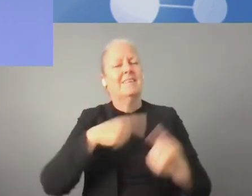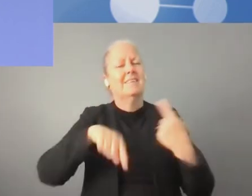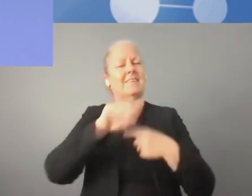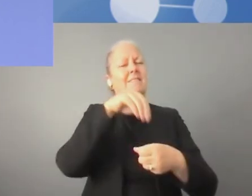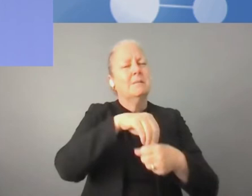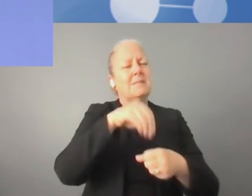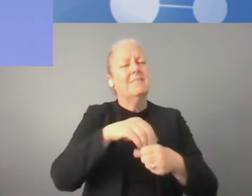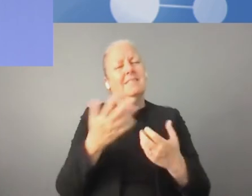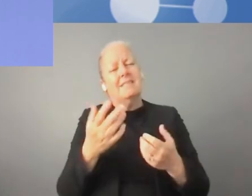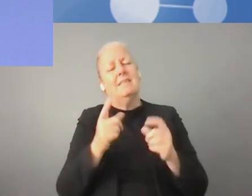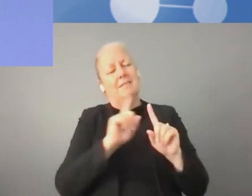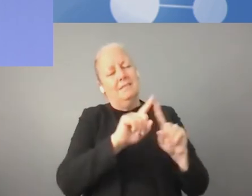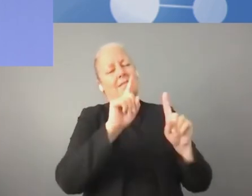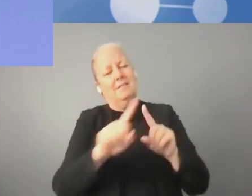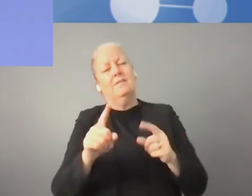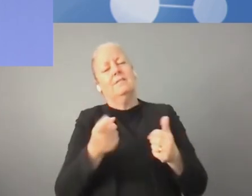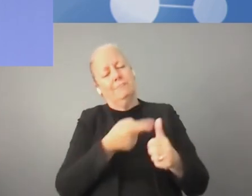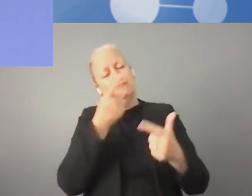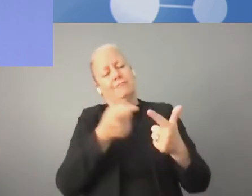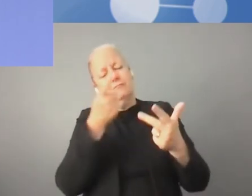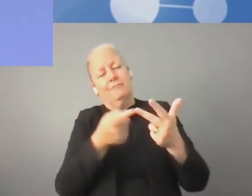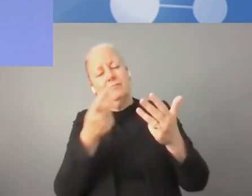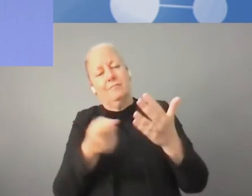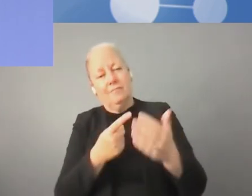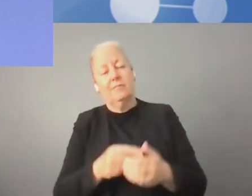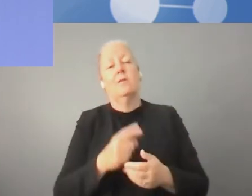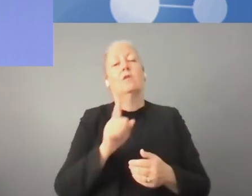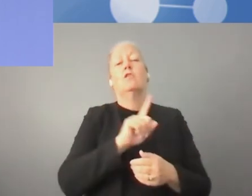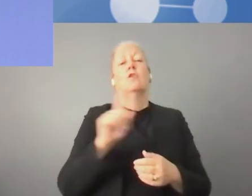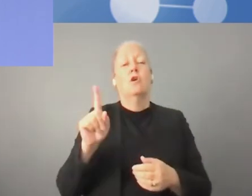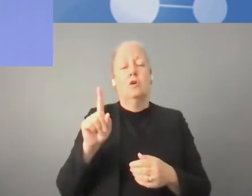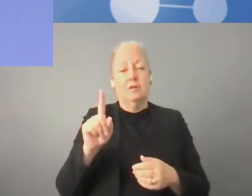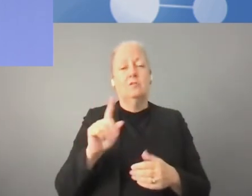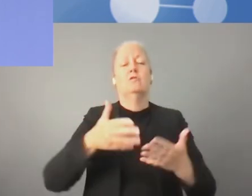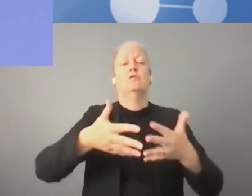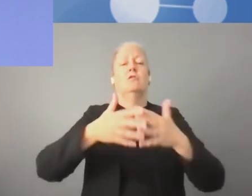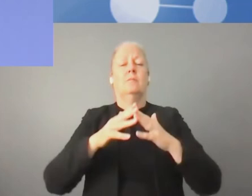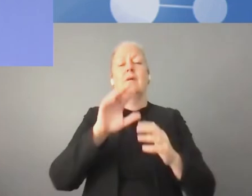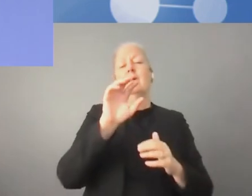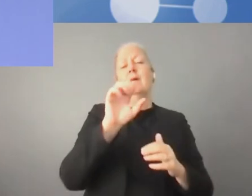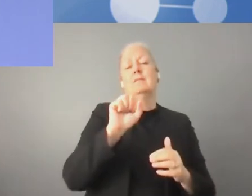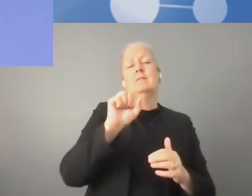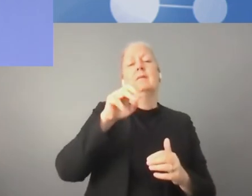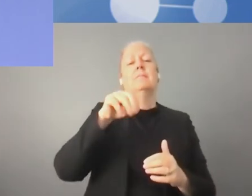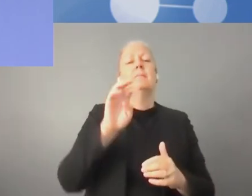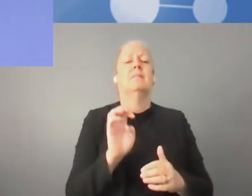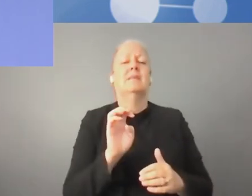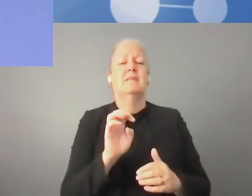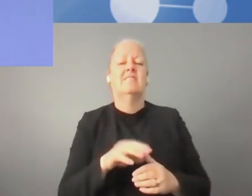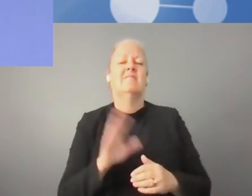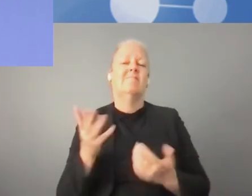们表示最重要的是投资者的支持，但是一个